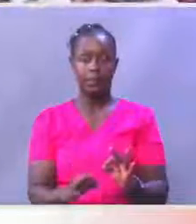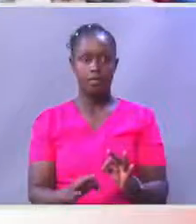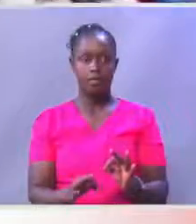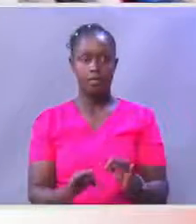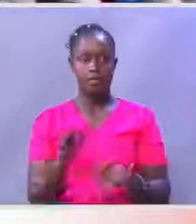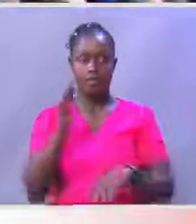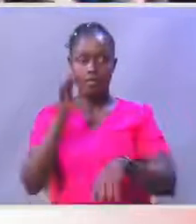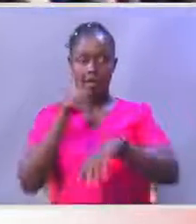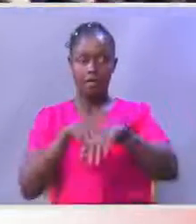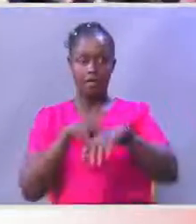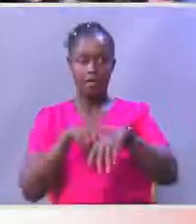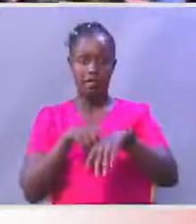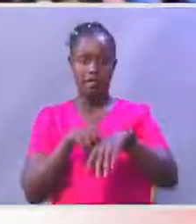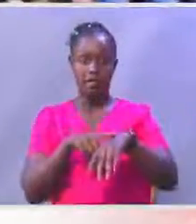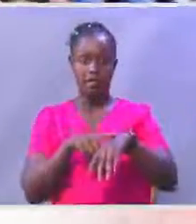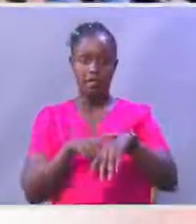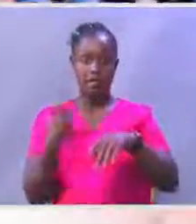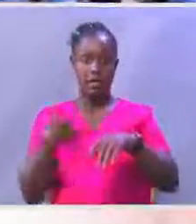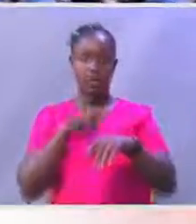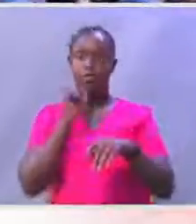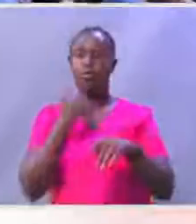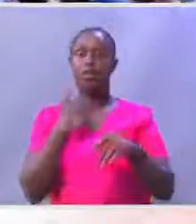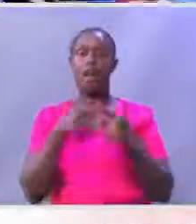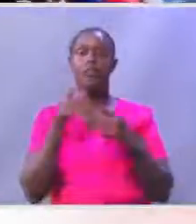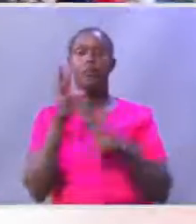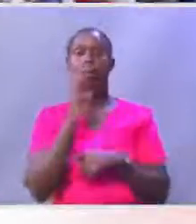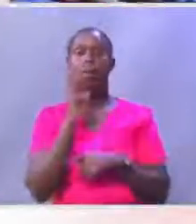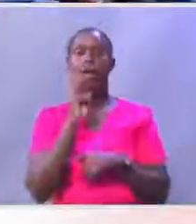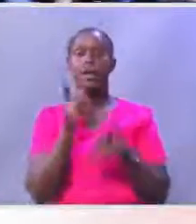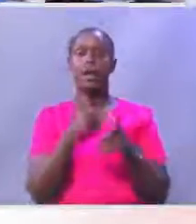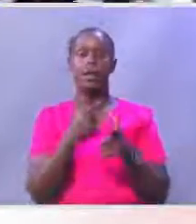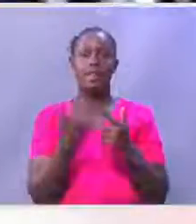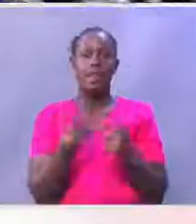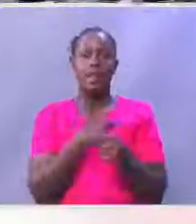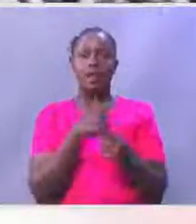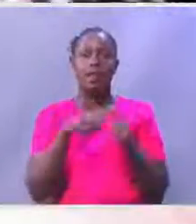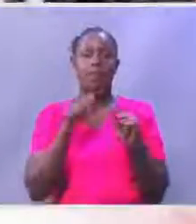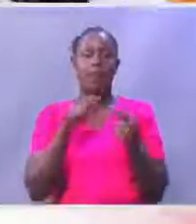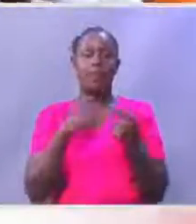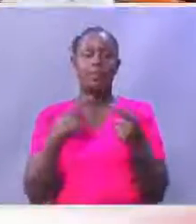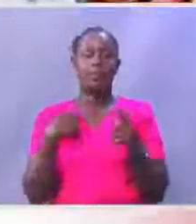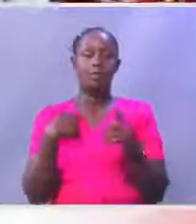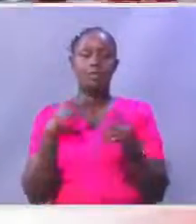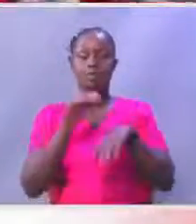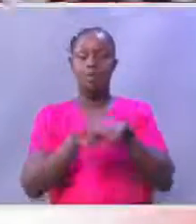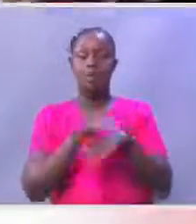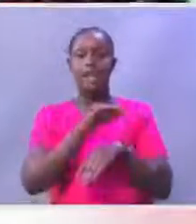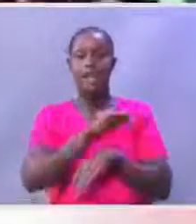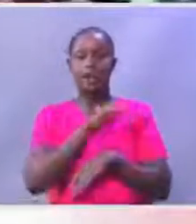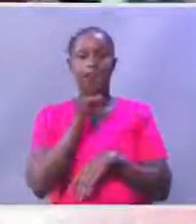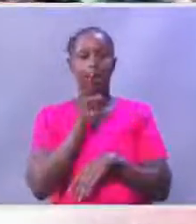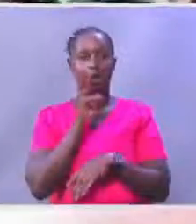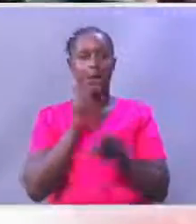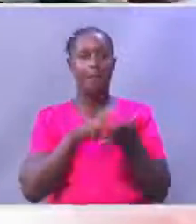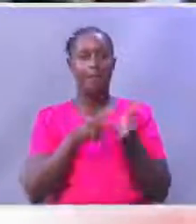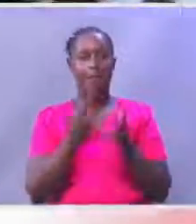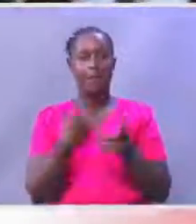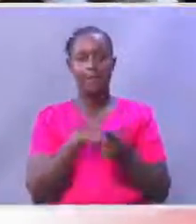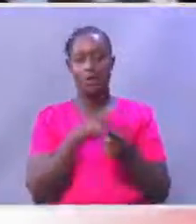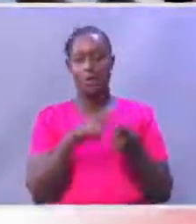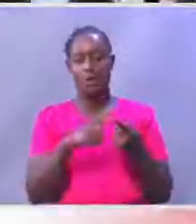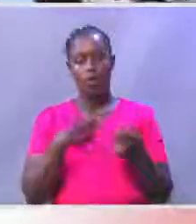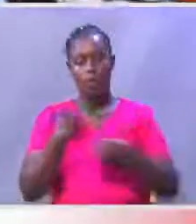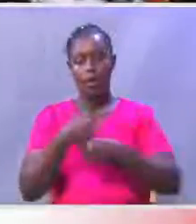wakati ambaye hakuna maji, tunavuna maji wakati wa mvua. Tunajenga mabwawa